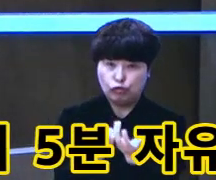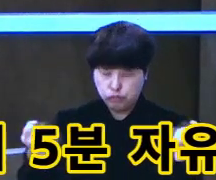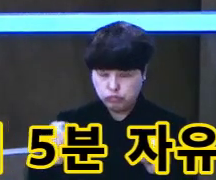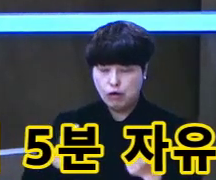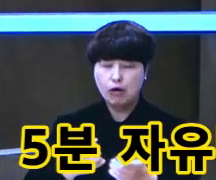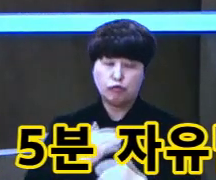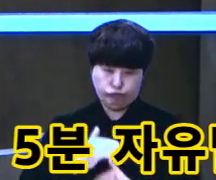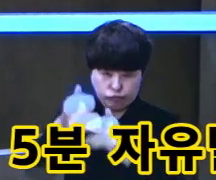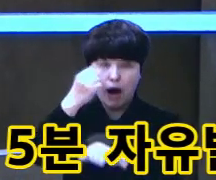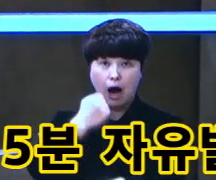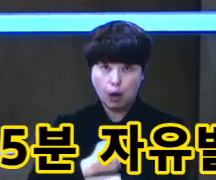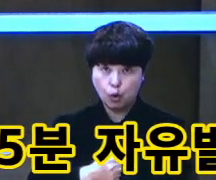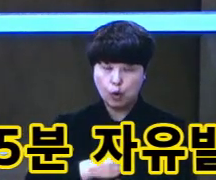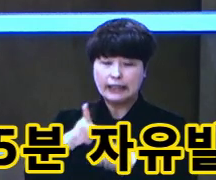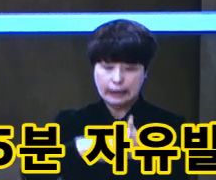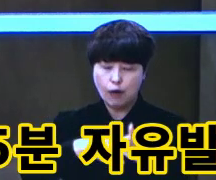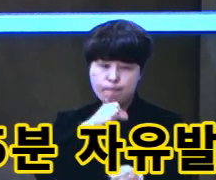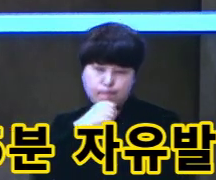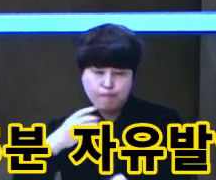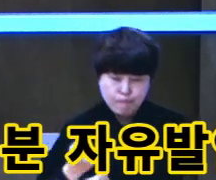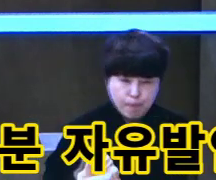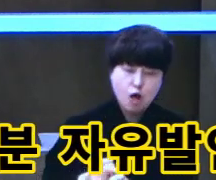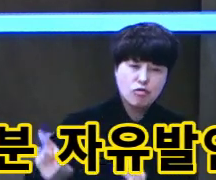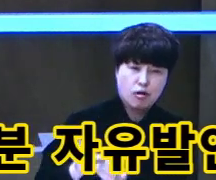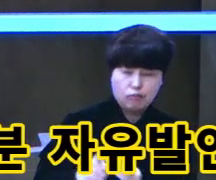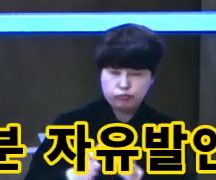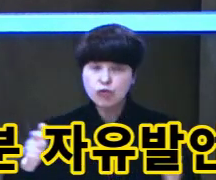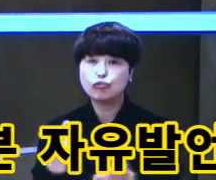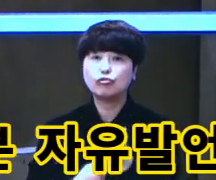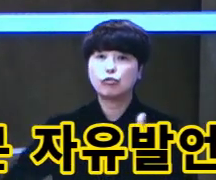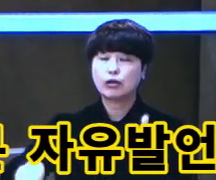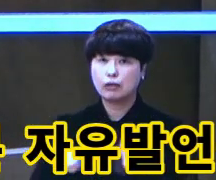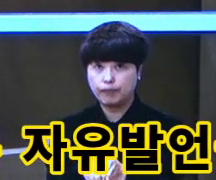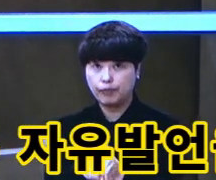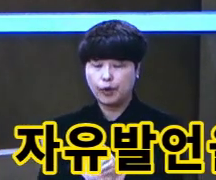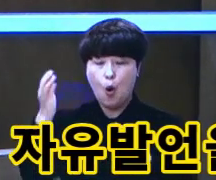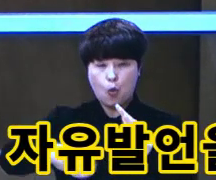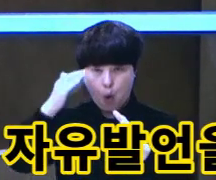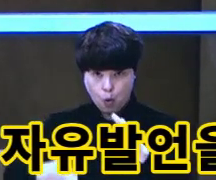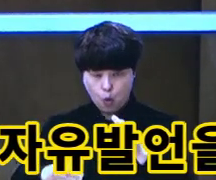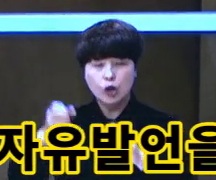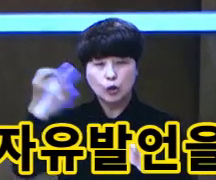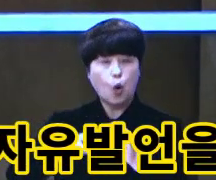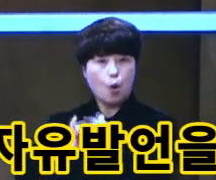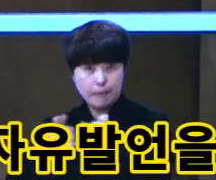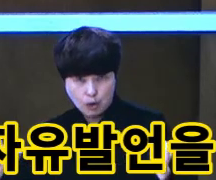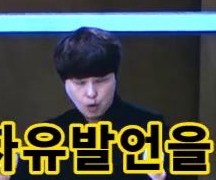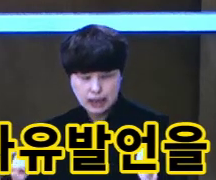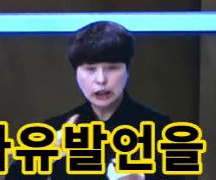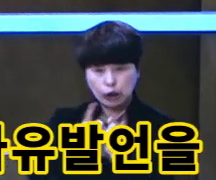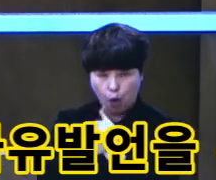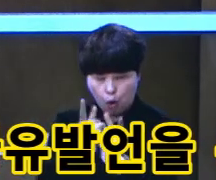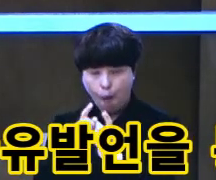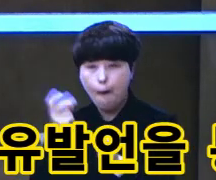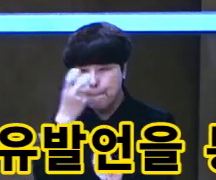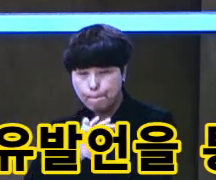수립하고 사업 성과를 극대화하기 위해 공공과 민간이 상호 보완되도록